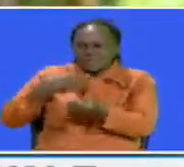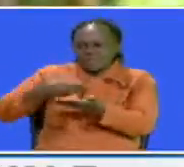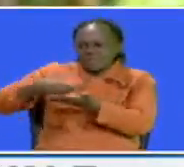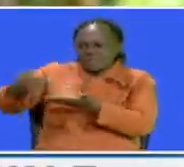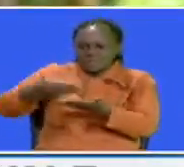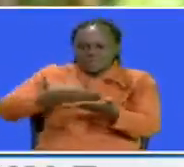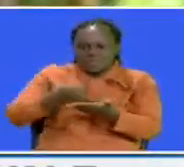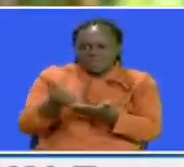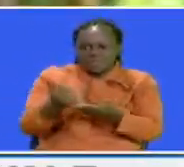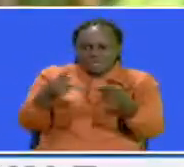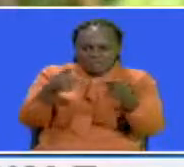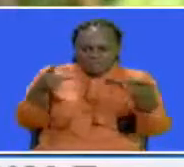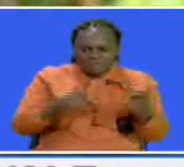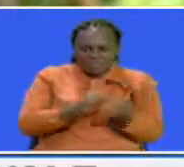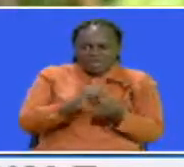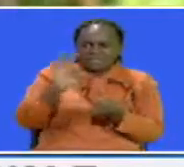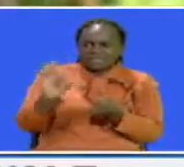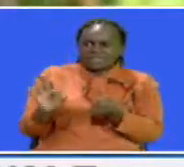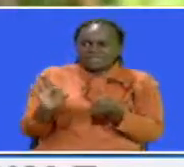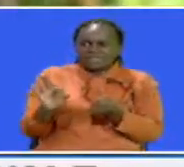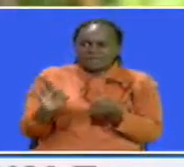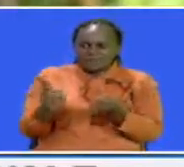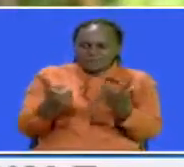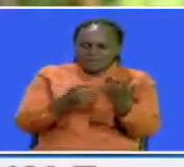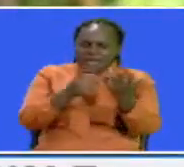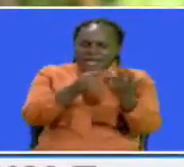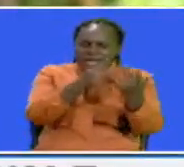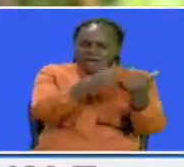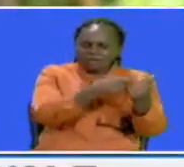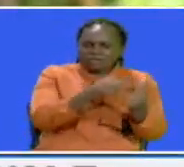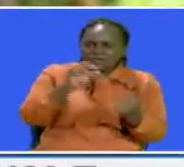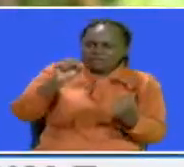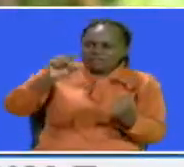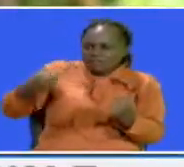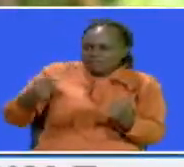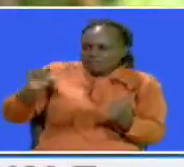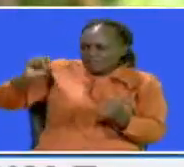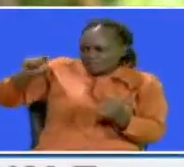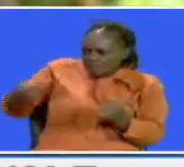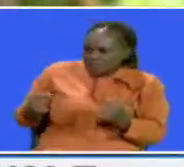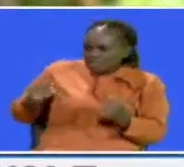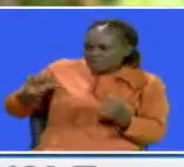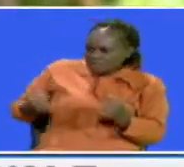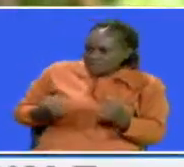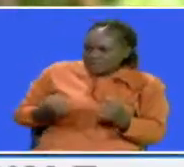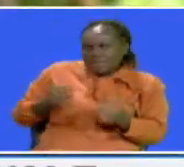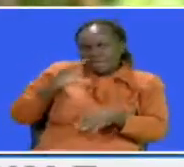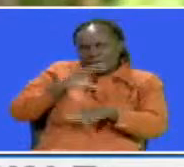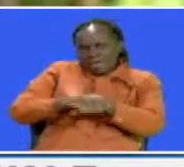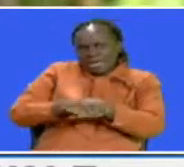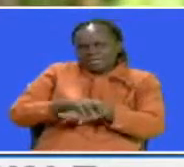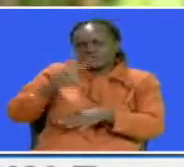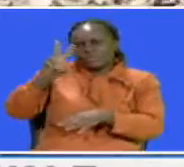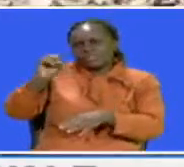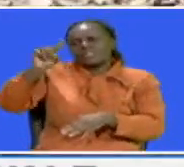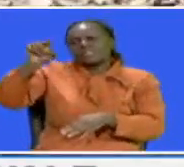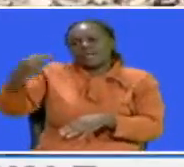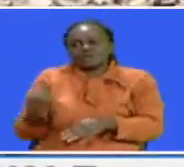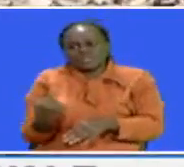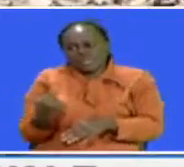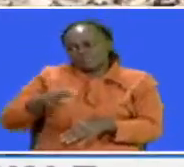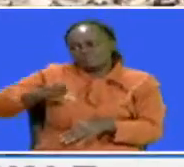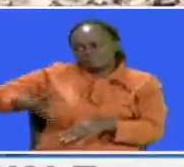Nimevinunua pengine tenga 15, upige mahesabu 500 hapo sikosi kama 20,000 ya